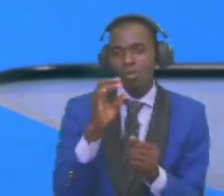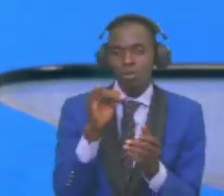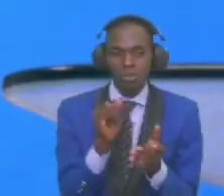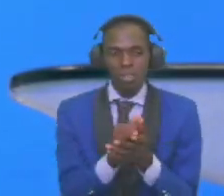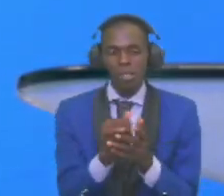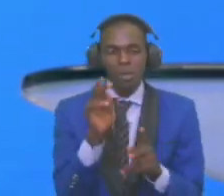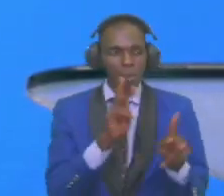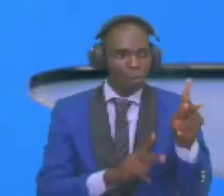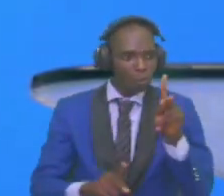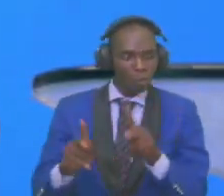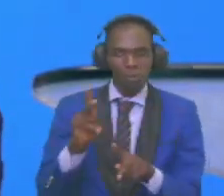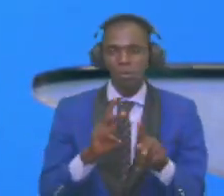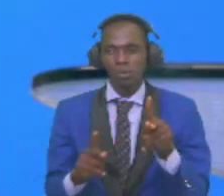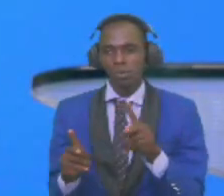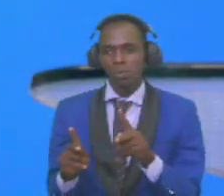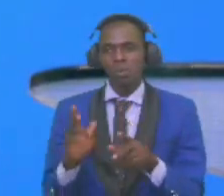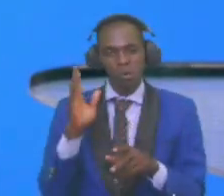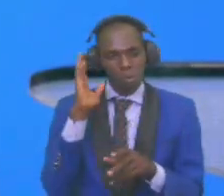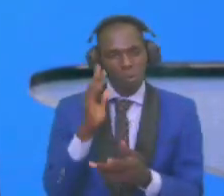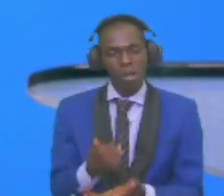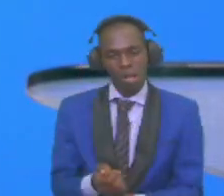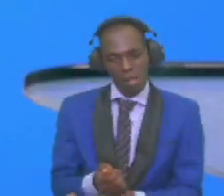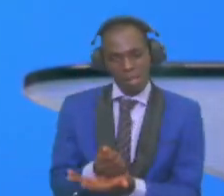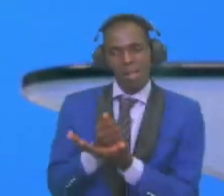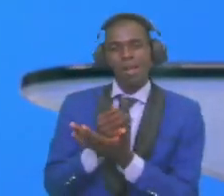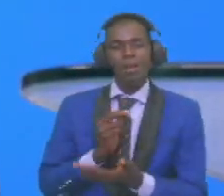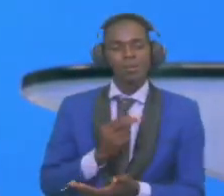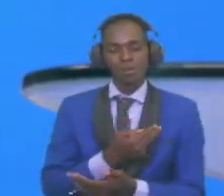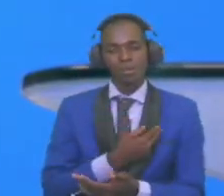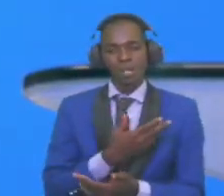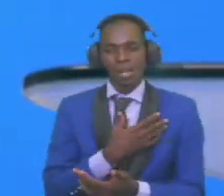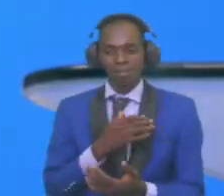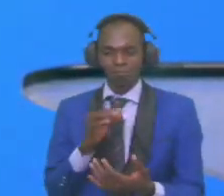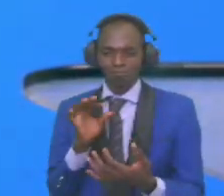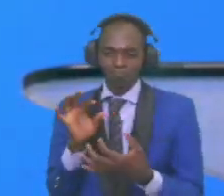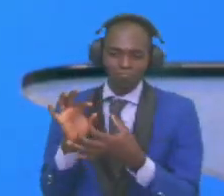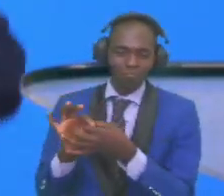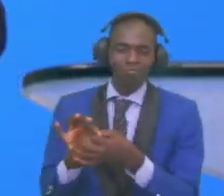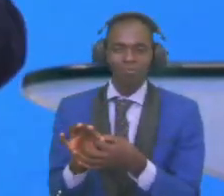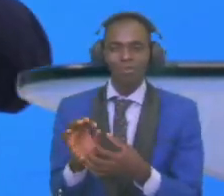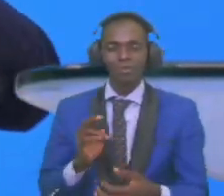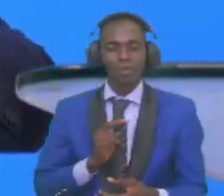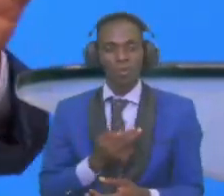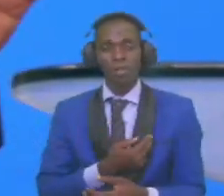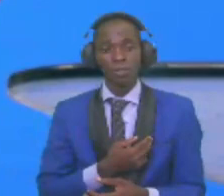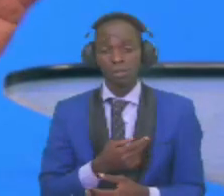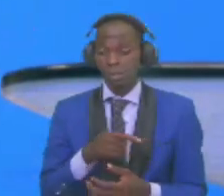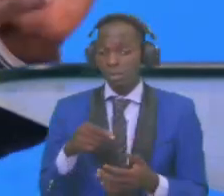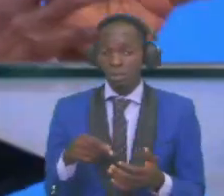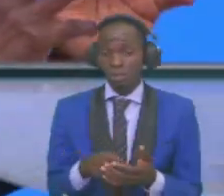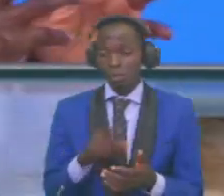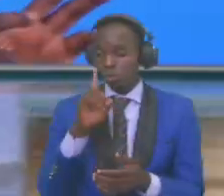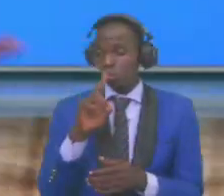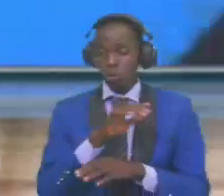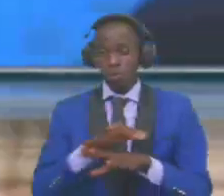la foule qu'il contrôle alors ils nous aident et qui nourrit à cette foule